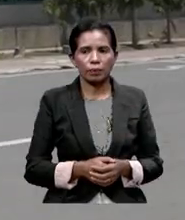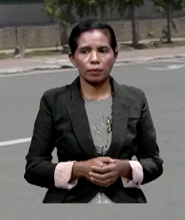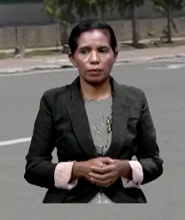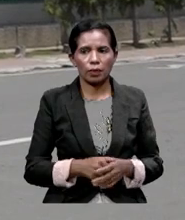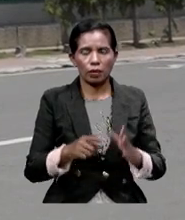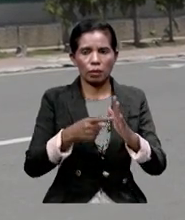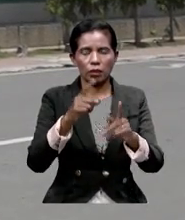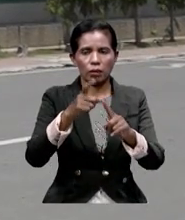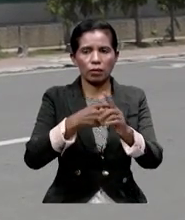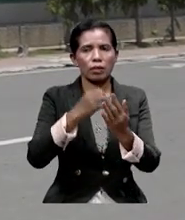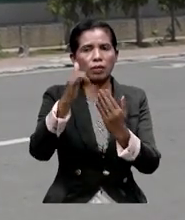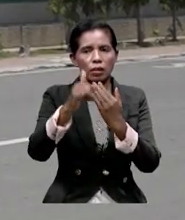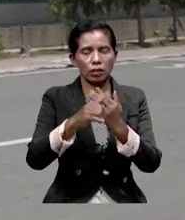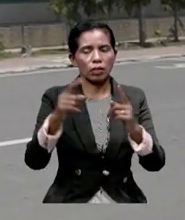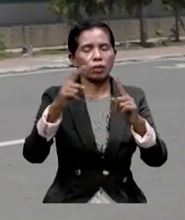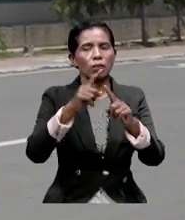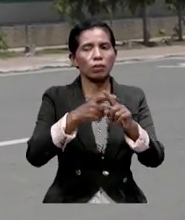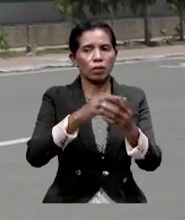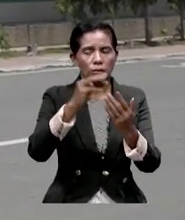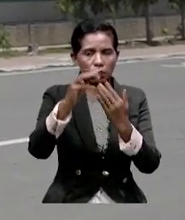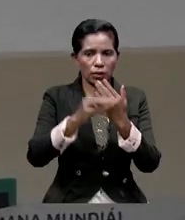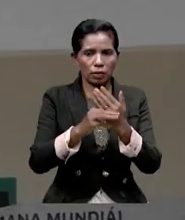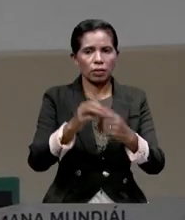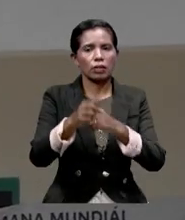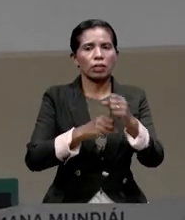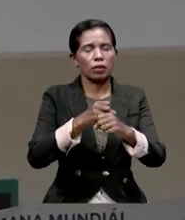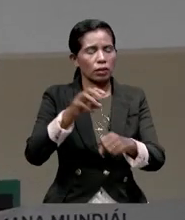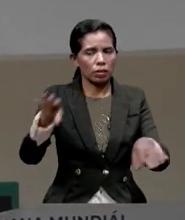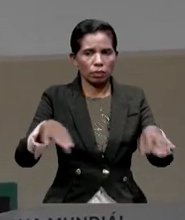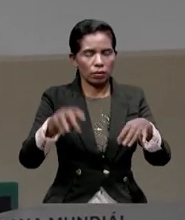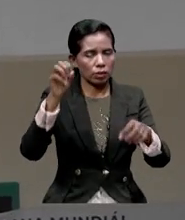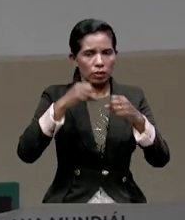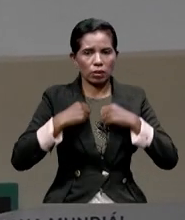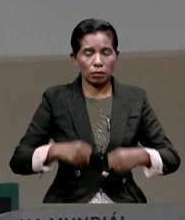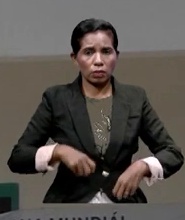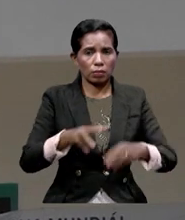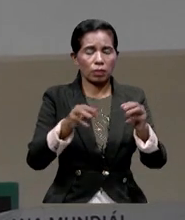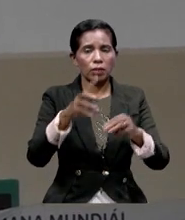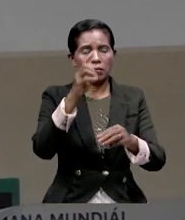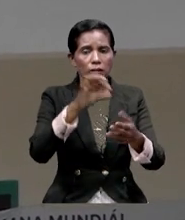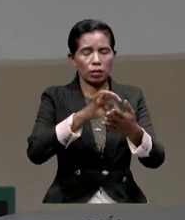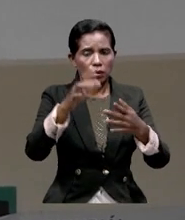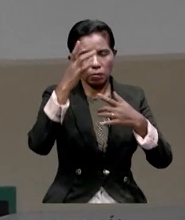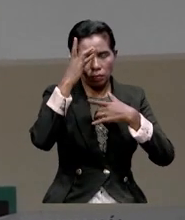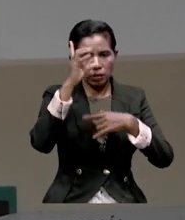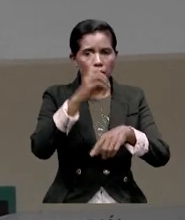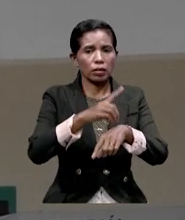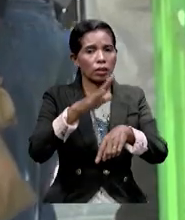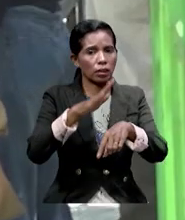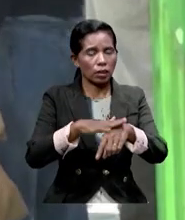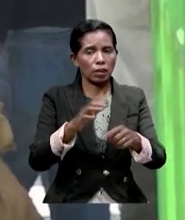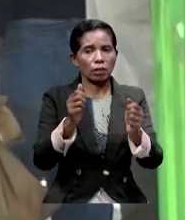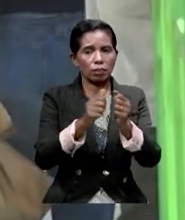Hahuhu si fulan janeiro to fulan marsu tina ne servisu Saudi munisipiu dili resista moras dengue ha mutuk atus rua resin